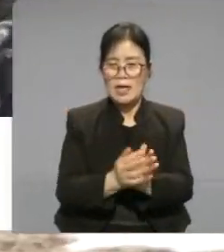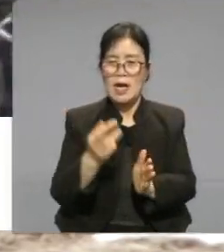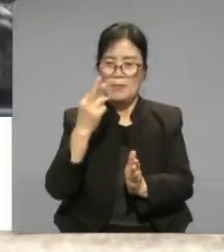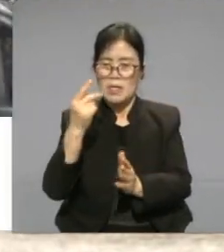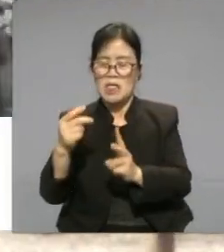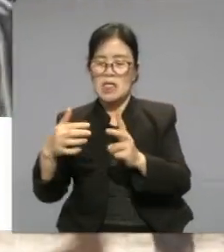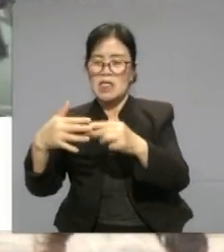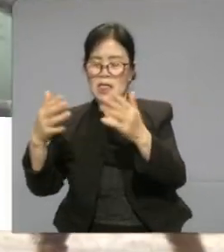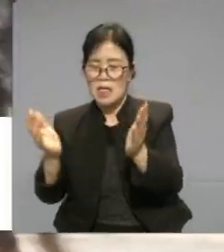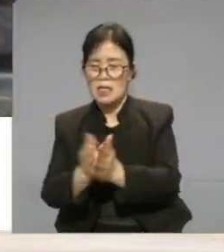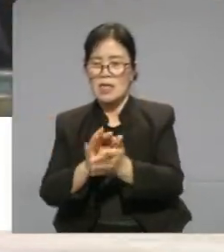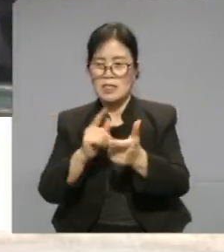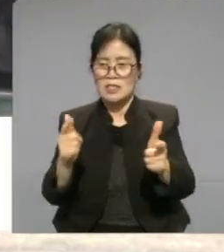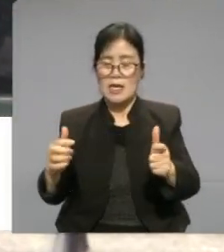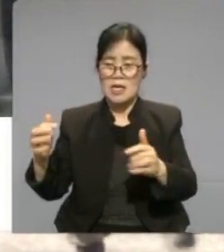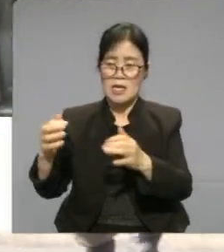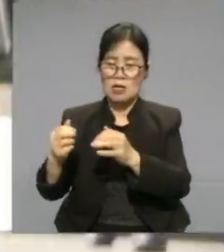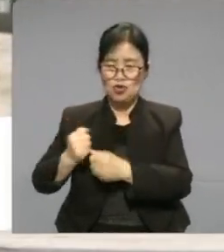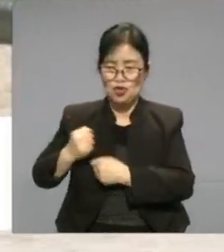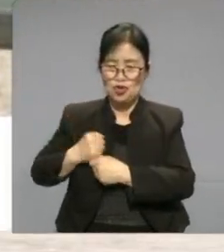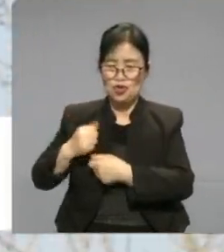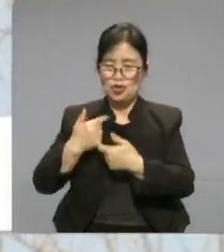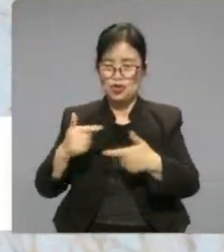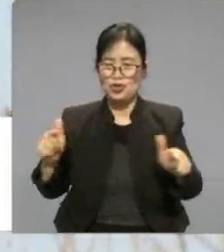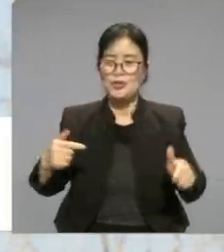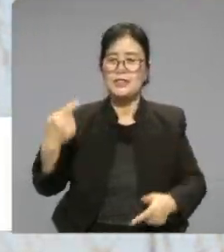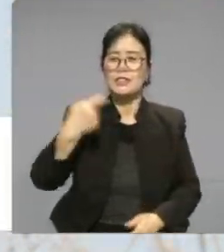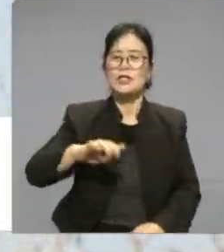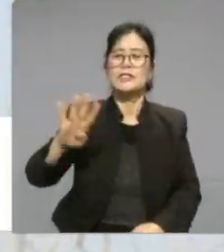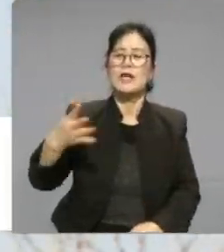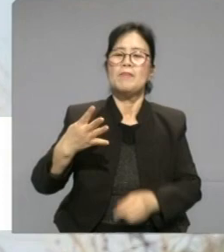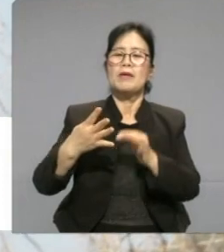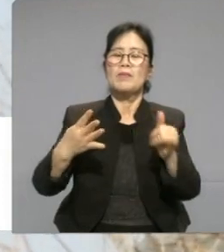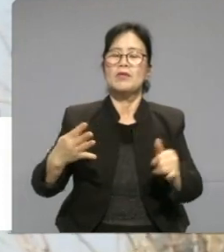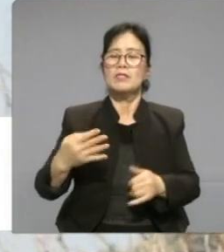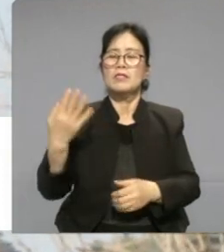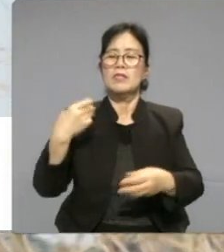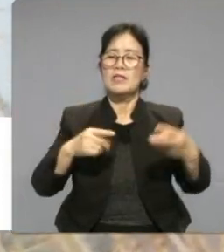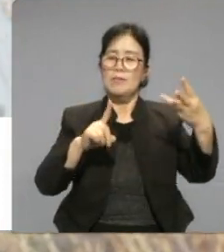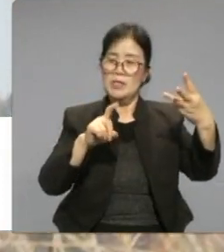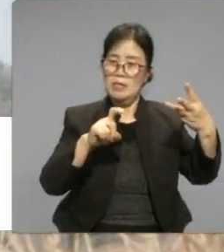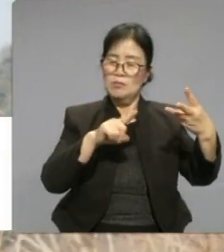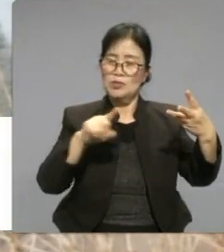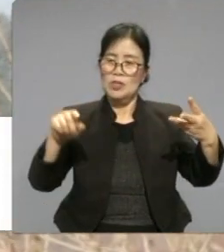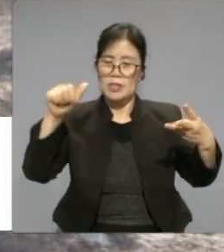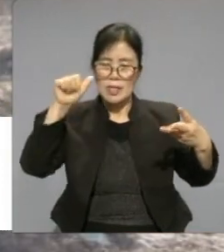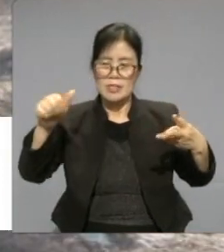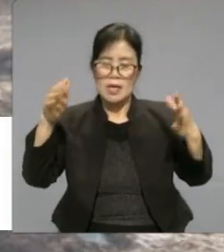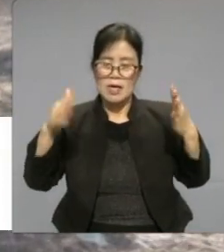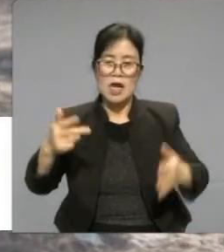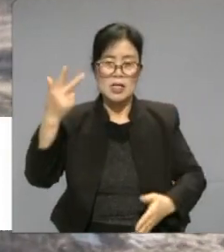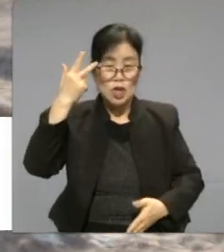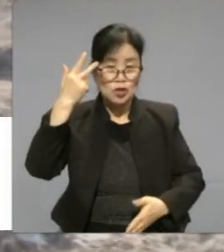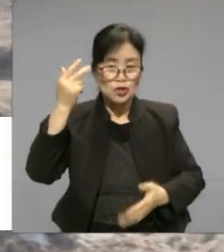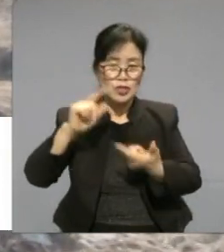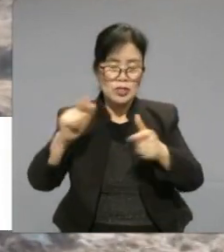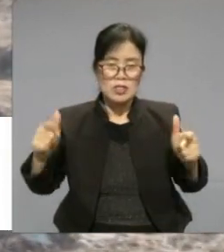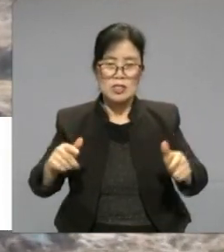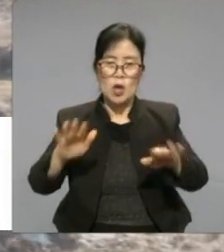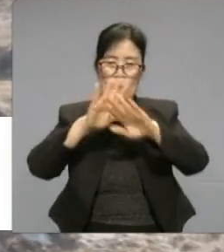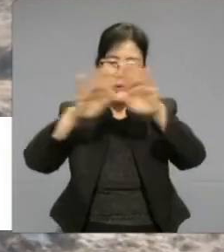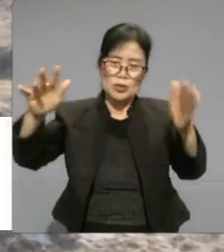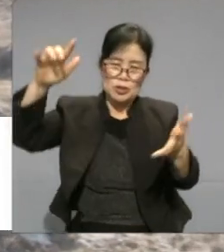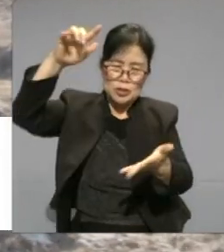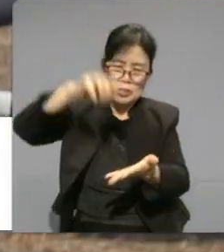미2사단, 항공사령부 등에서 투입된 장병 1,400여 명이 지난 11일부터 닷새간 경기도 여주 등지에서